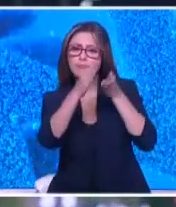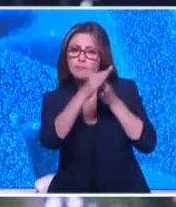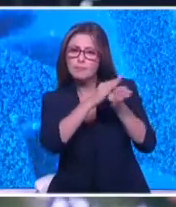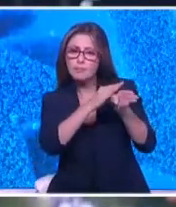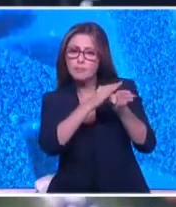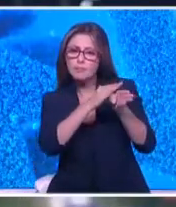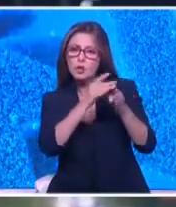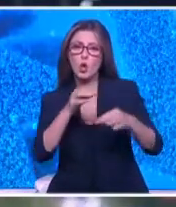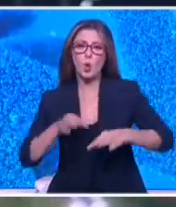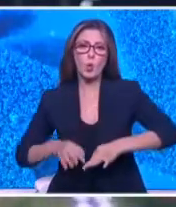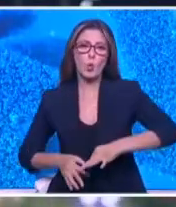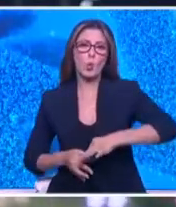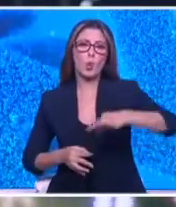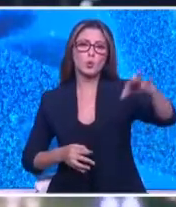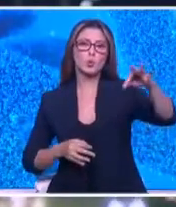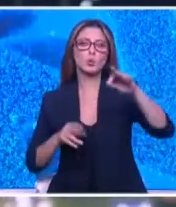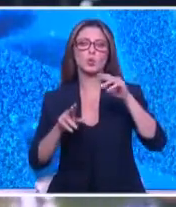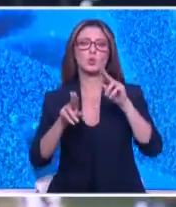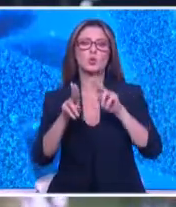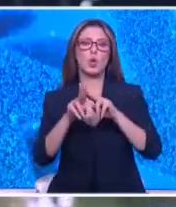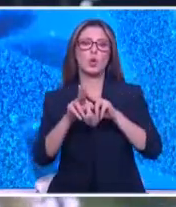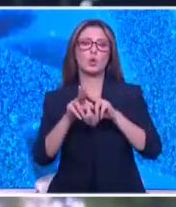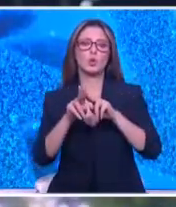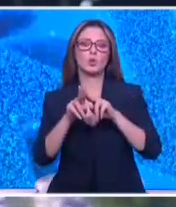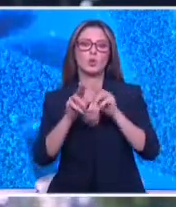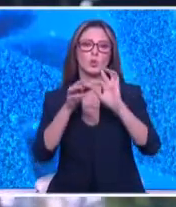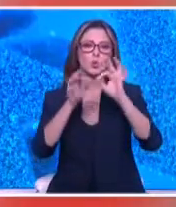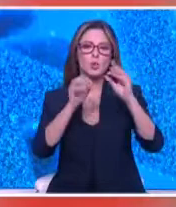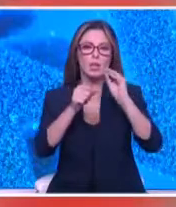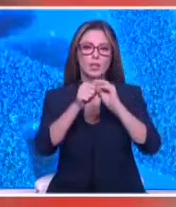bebek kordon kanı kök hücre tedavisiyle yaşama tutundu.